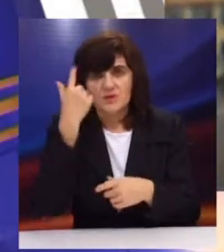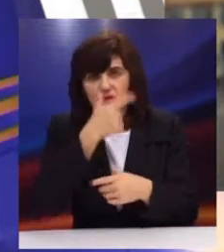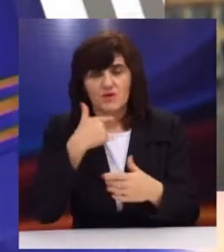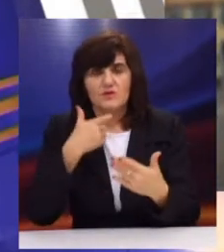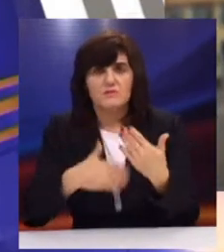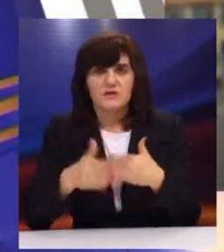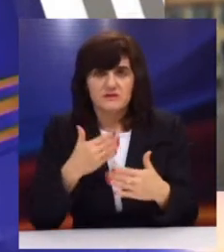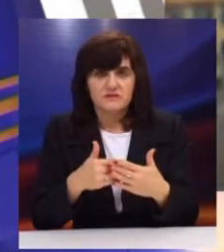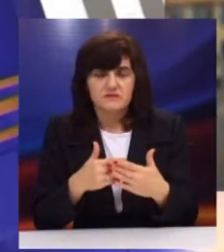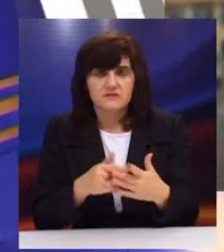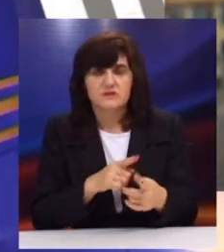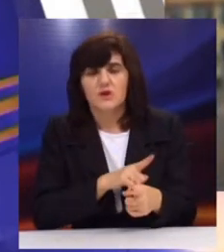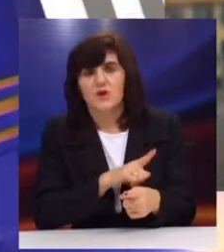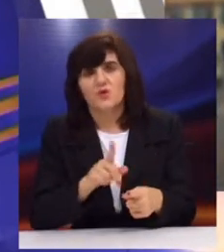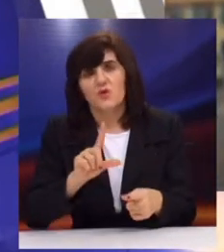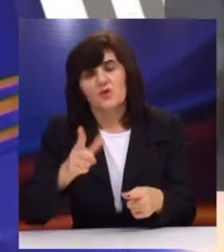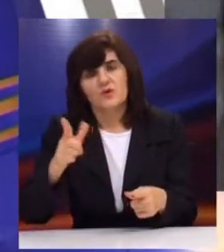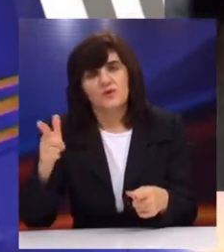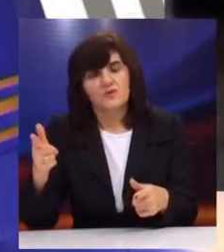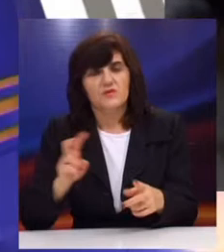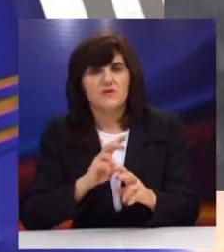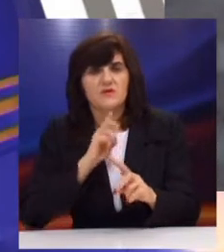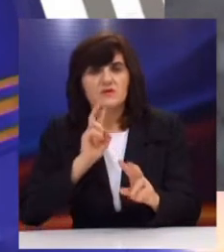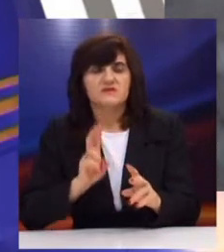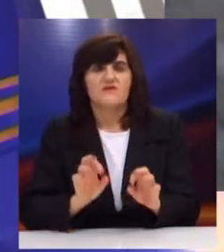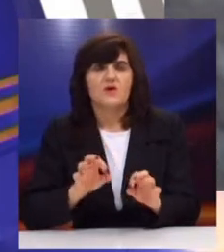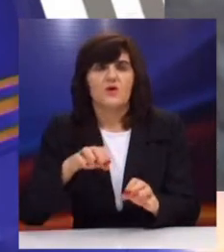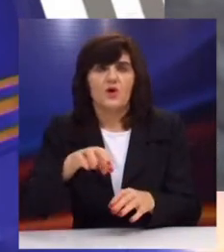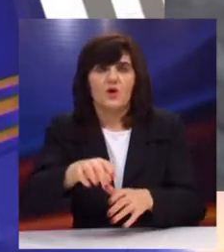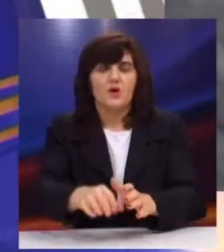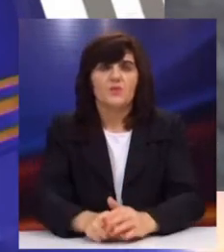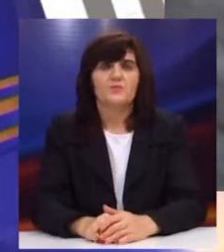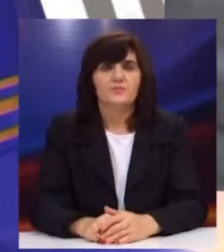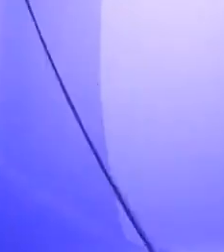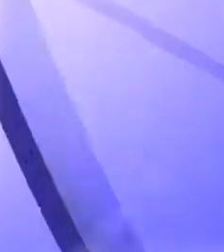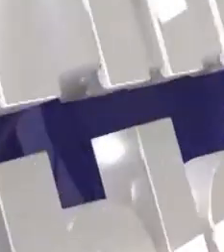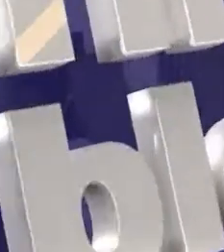najizgled najbanalnije arhitektonske barijere do niza drugih barijera na svakom koraku.